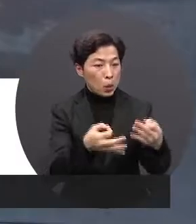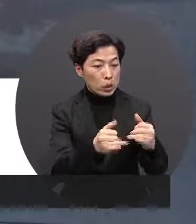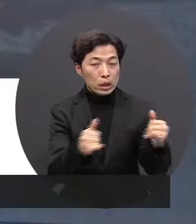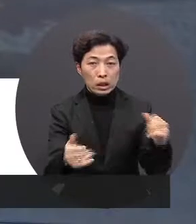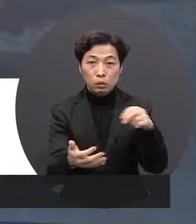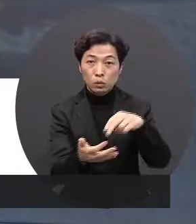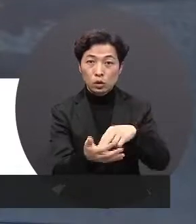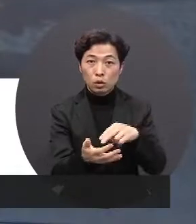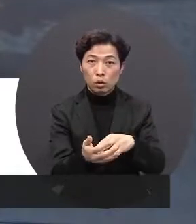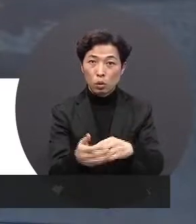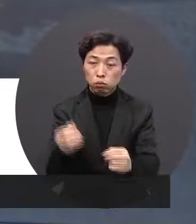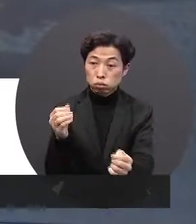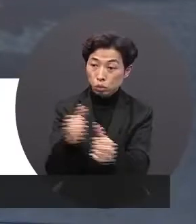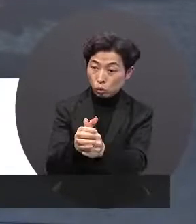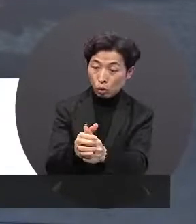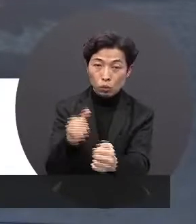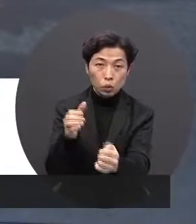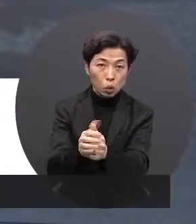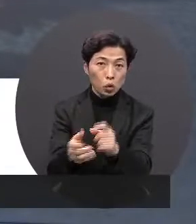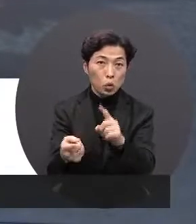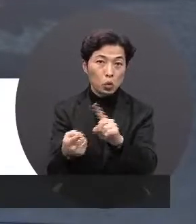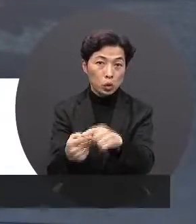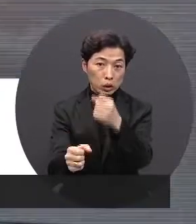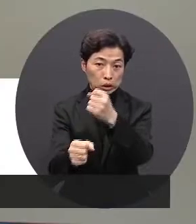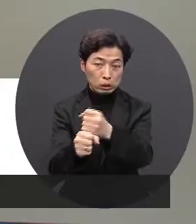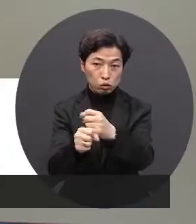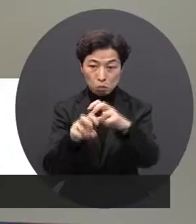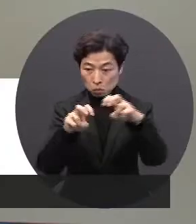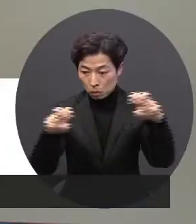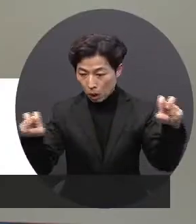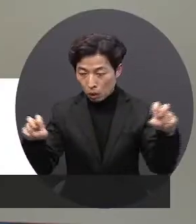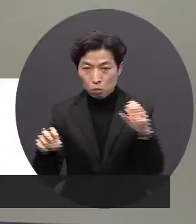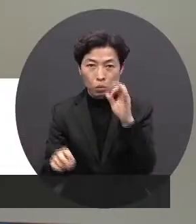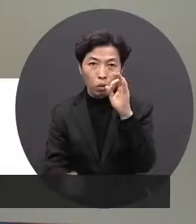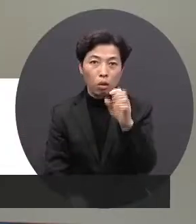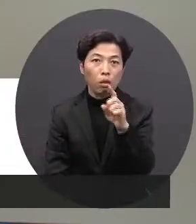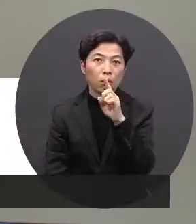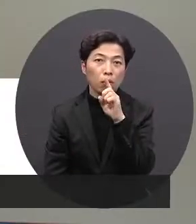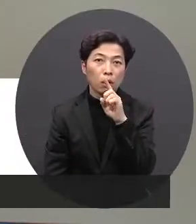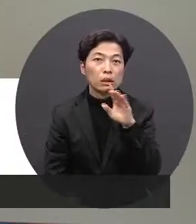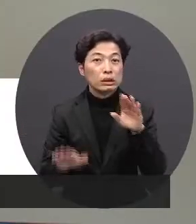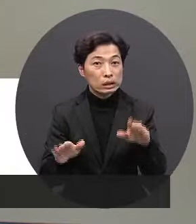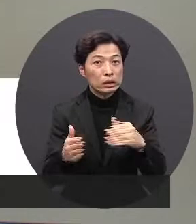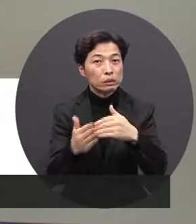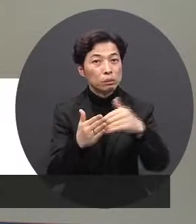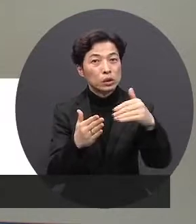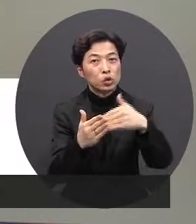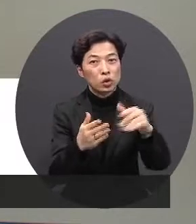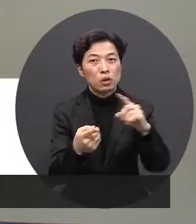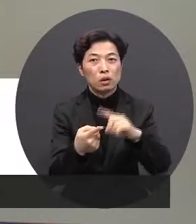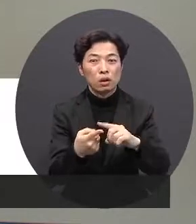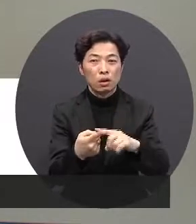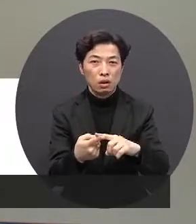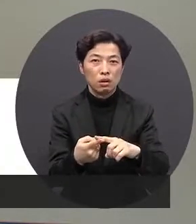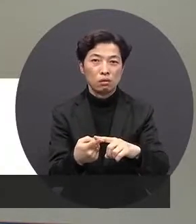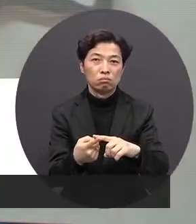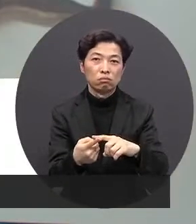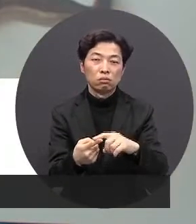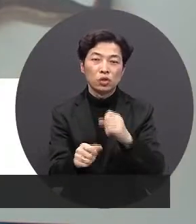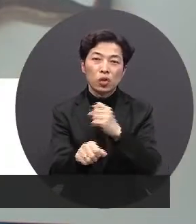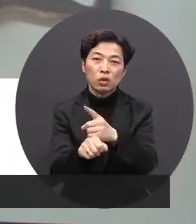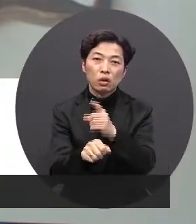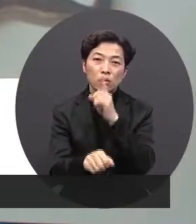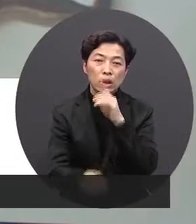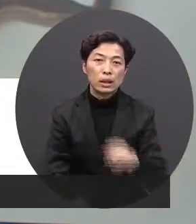굳어진 미에 대한 관점을 깨야 비로소 작품의 실체가 보이는 게 현대예술의 한 속성인지도 모릅니다.